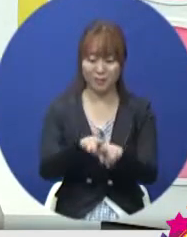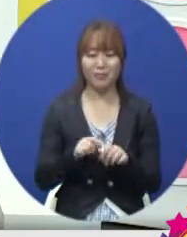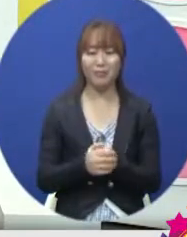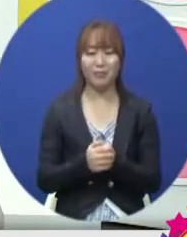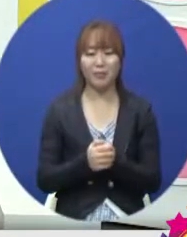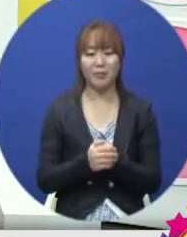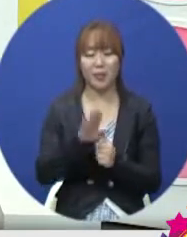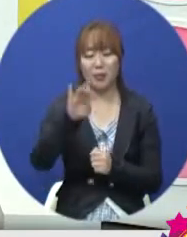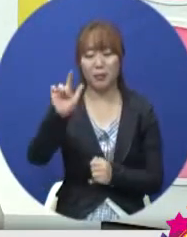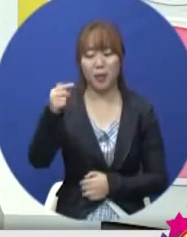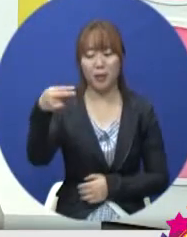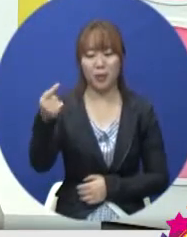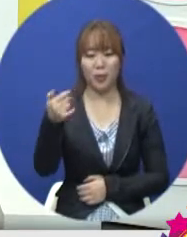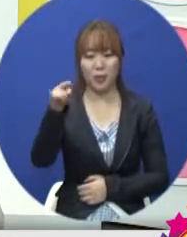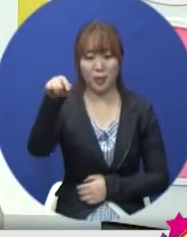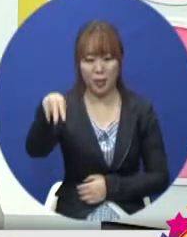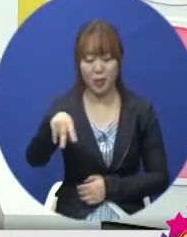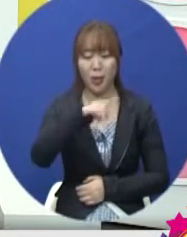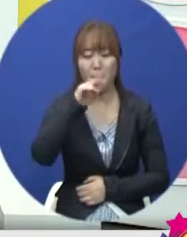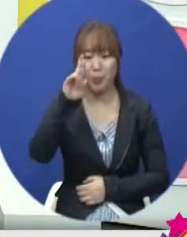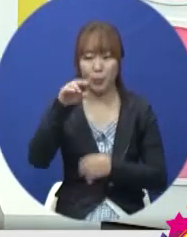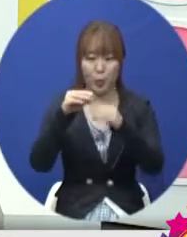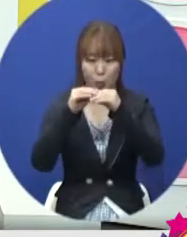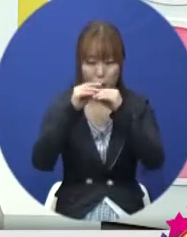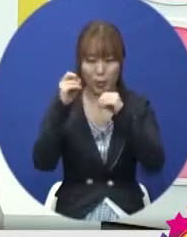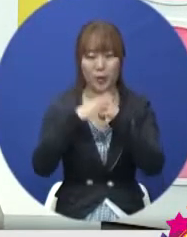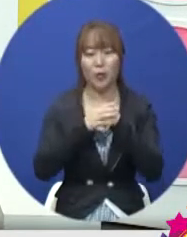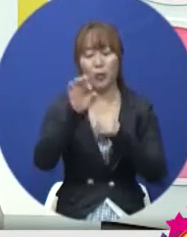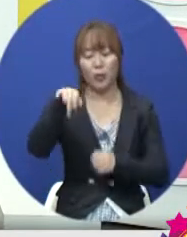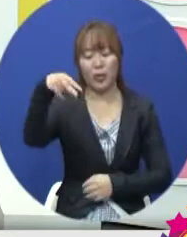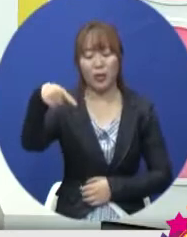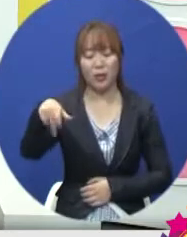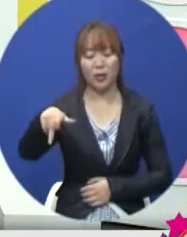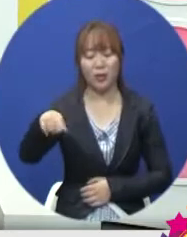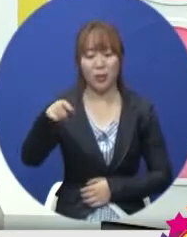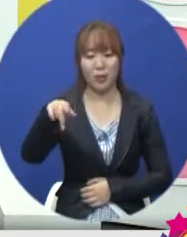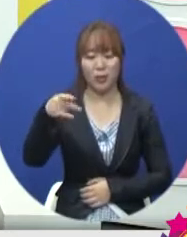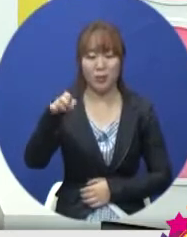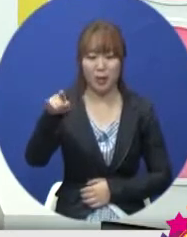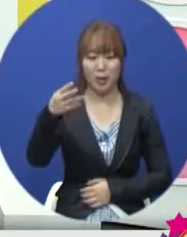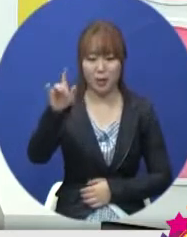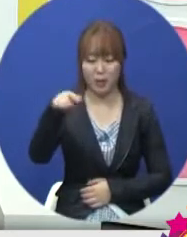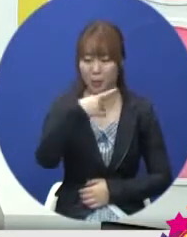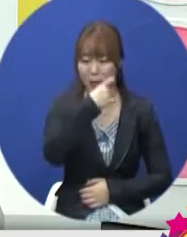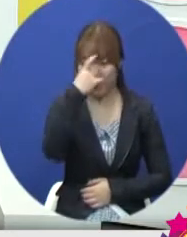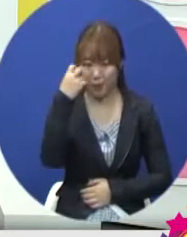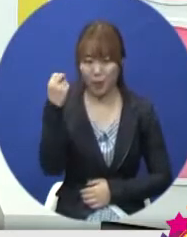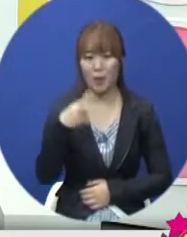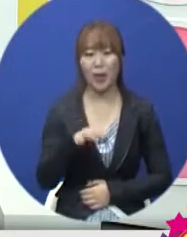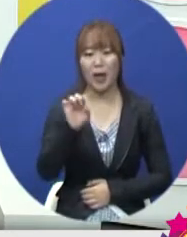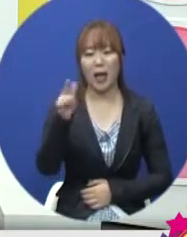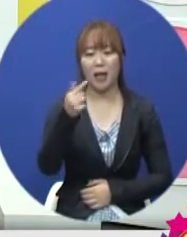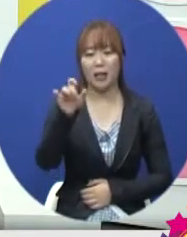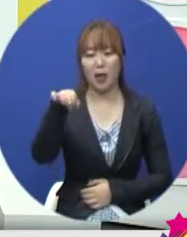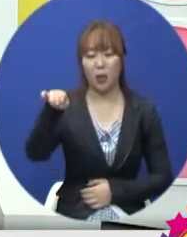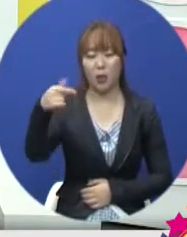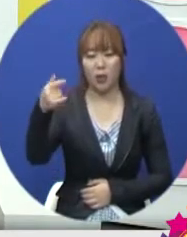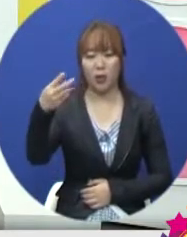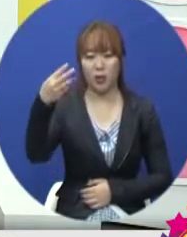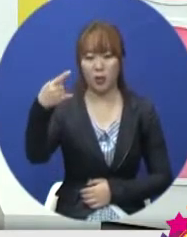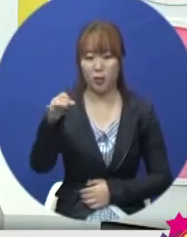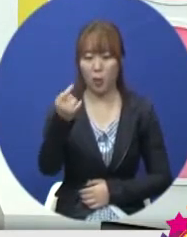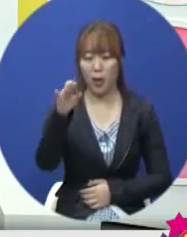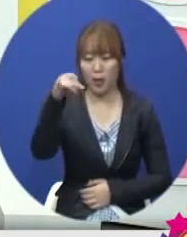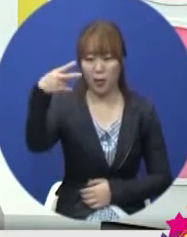진행하였습니다. 반도넷에서 홍삼 엑기스, 위드 코스메틱에서 미스트를 드리고 있습니다. 네. 또 주식회사 하나